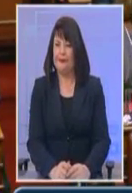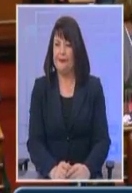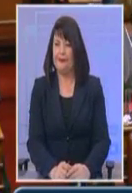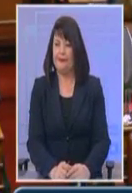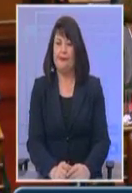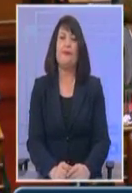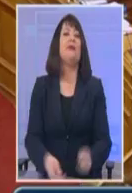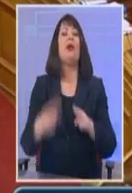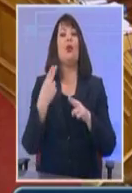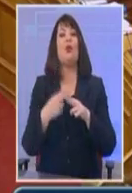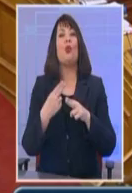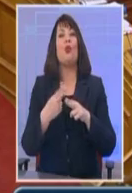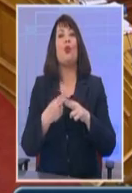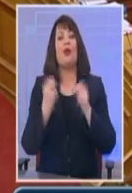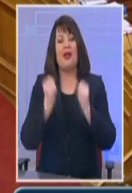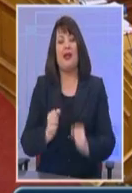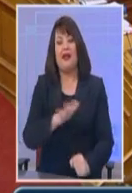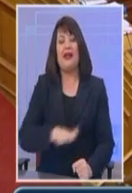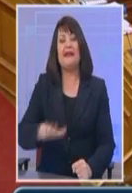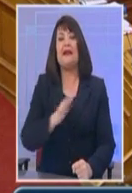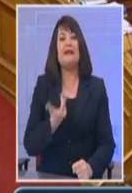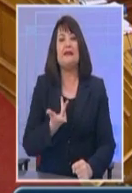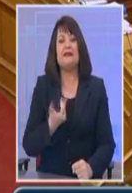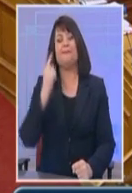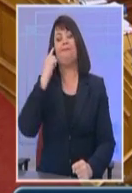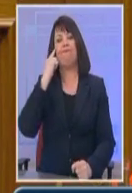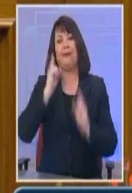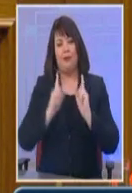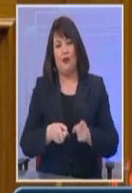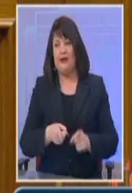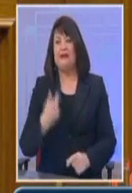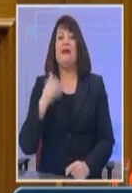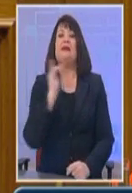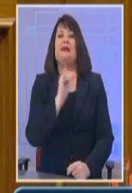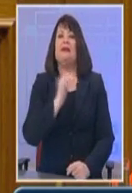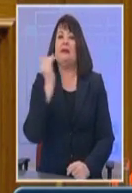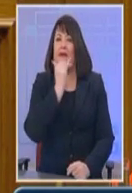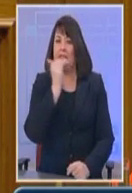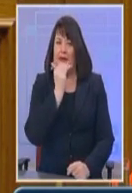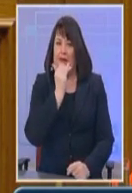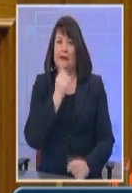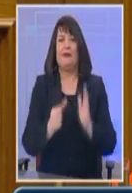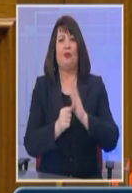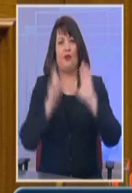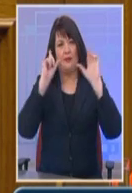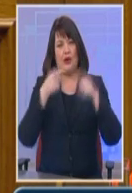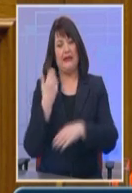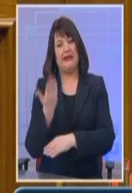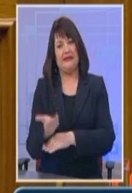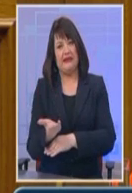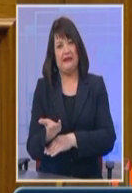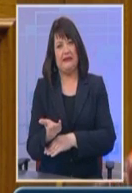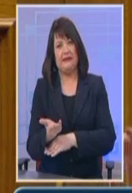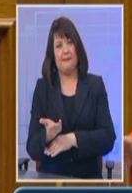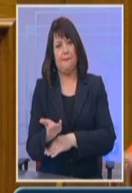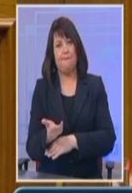Η κρισιμότητα της όλης κατάστασης με οδήγησε στην απόφαση να ζητήσω άμεσα συνάντηση από τον Πρόεδρο της Δημοκρατίας,